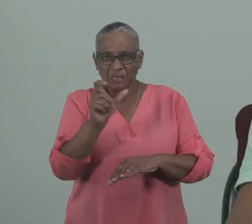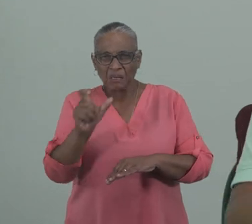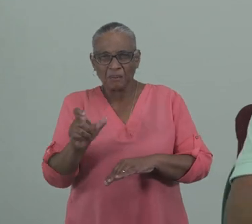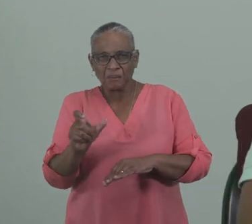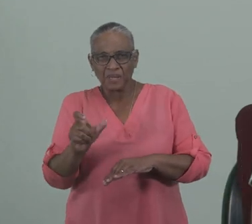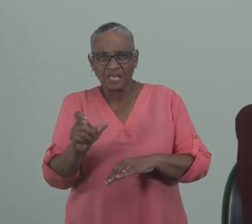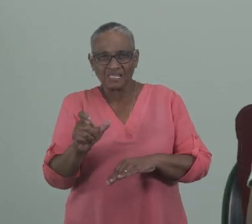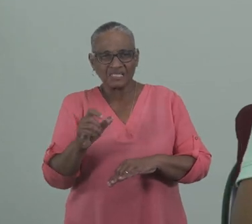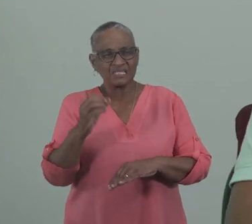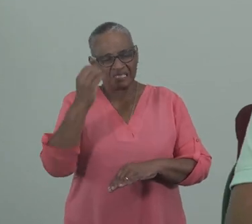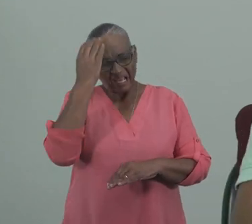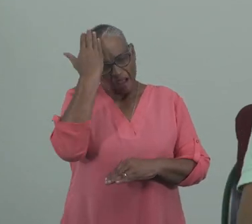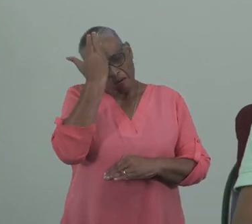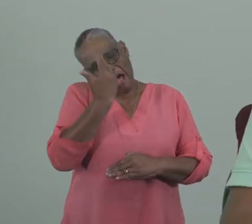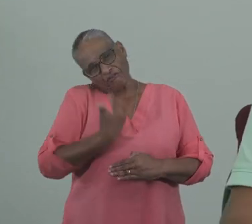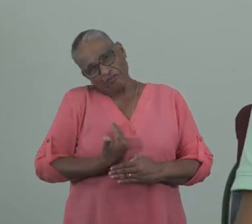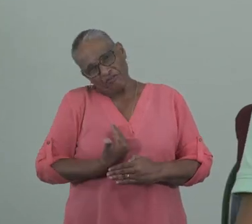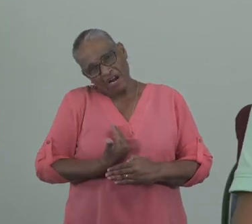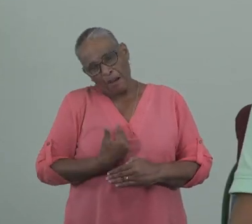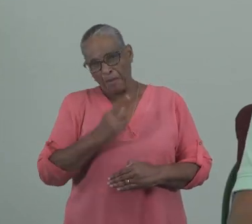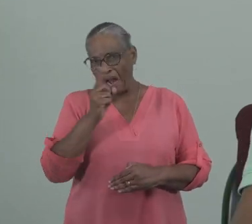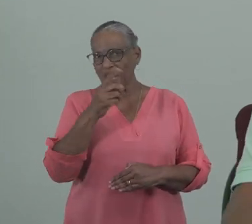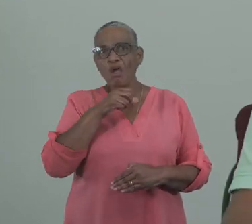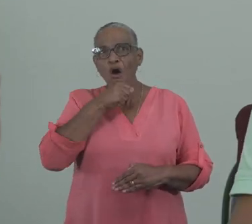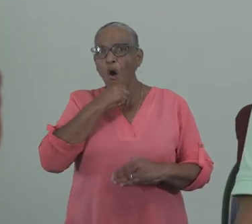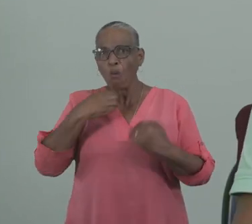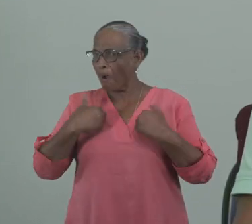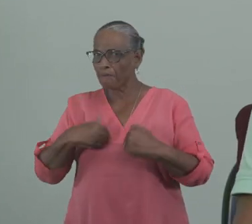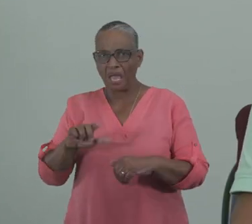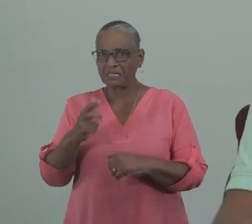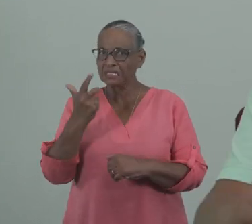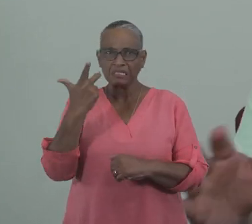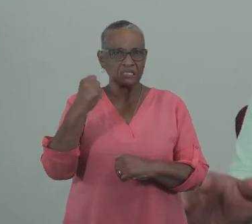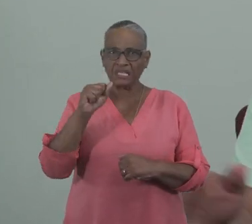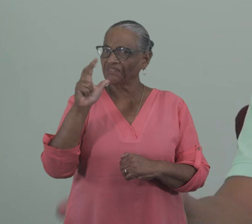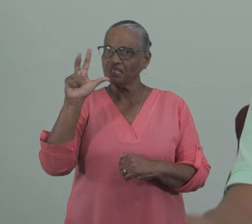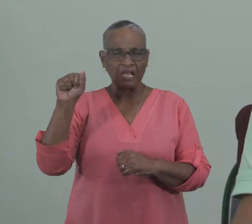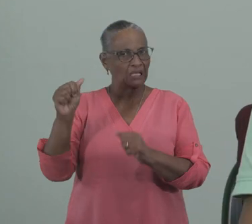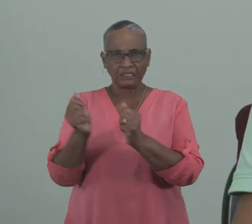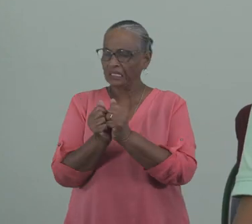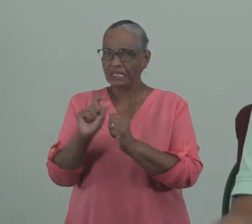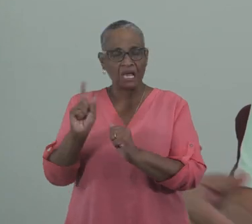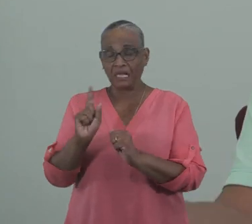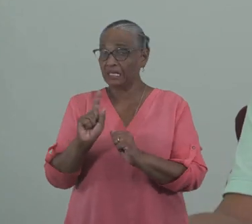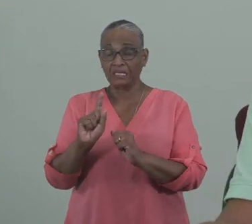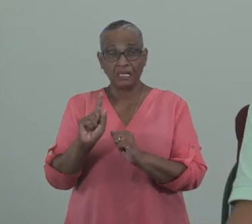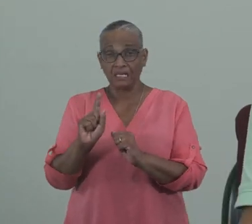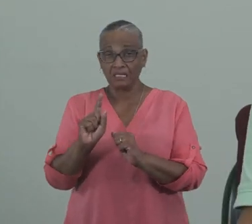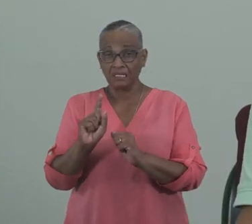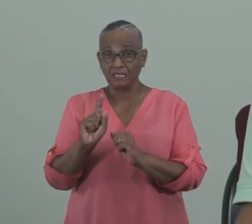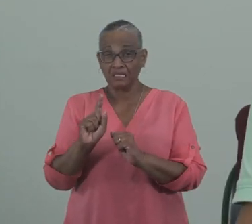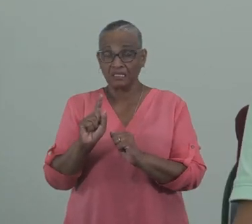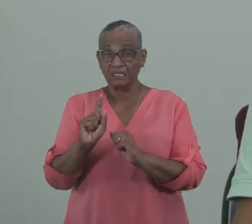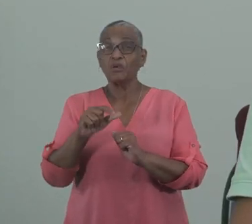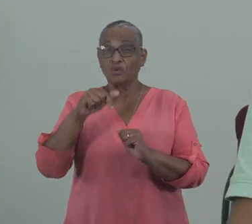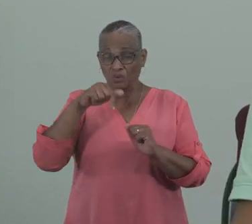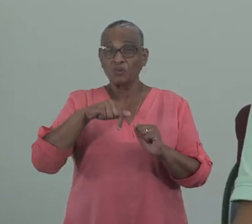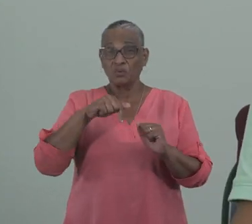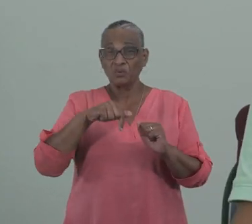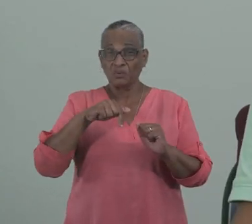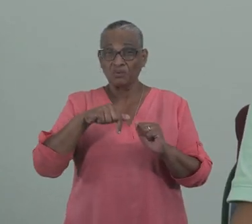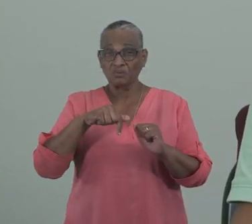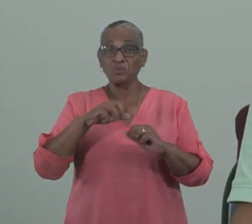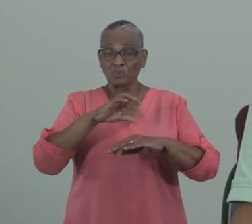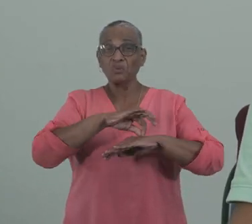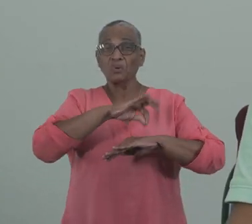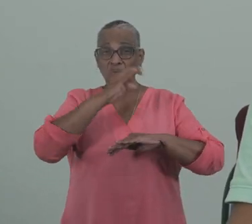ook, voorzien, we denken altijd hersenberoerte naar een ziekie voor ouders, maar 70, 80 jaar, weet je, oma, opa is al ouder,